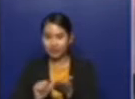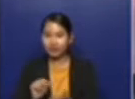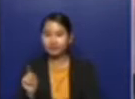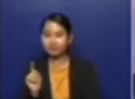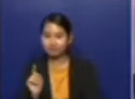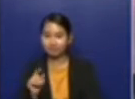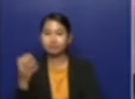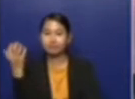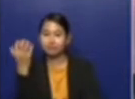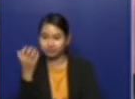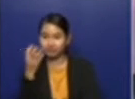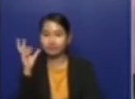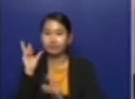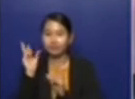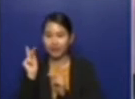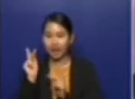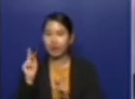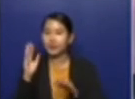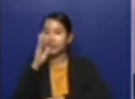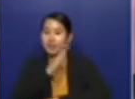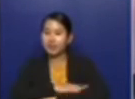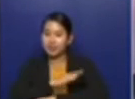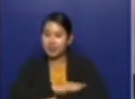ลชนจากสำนักพิมพ์ต่าง